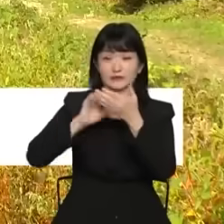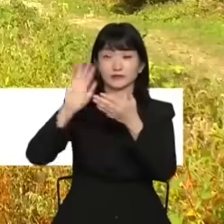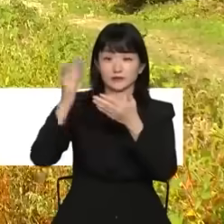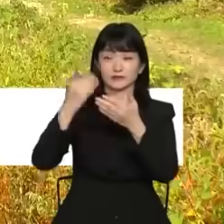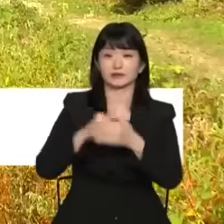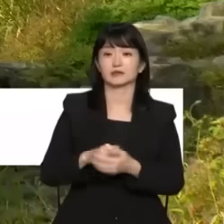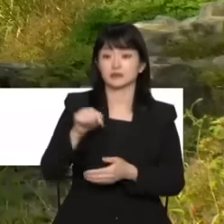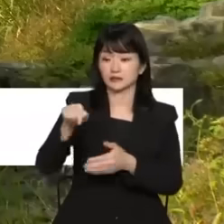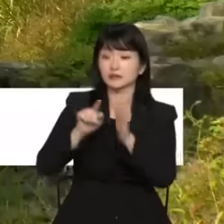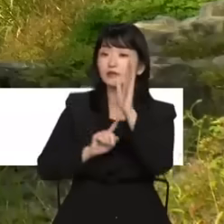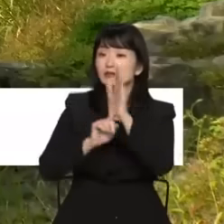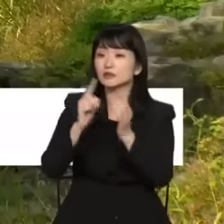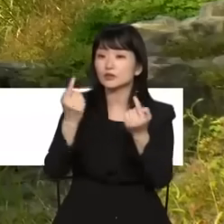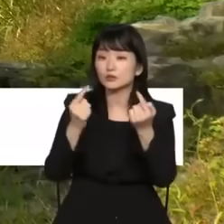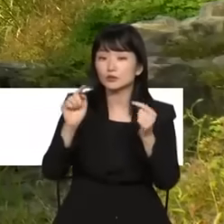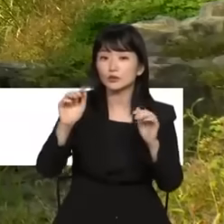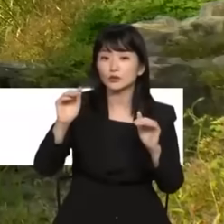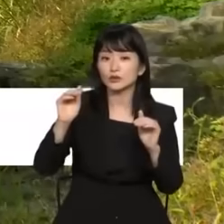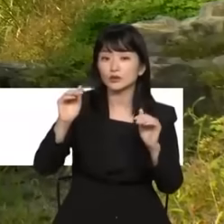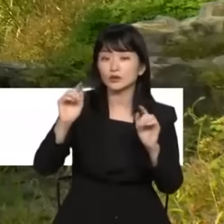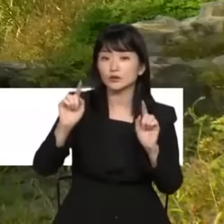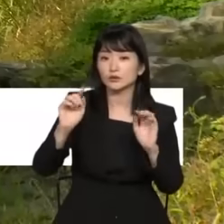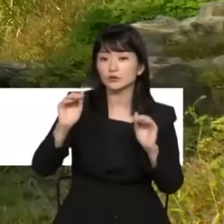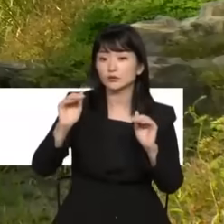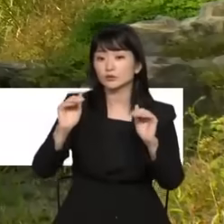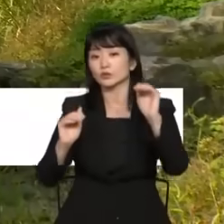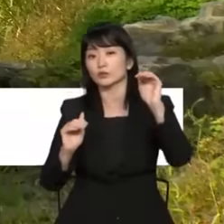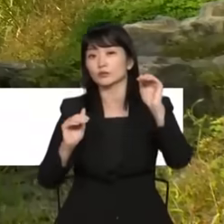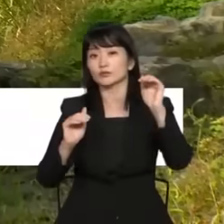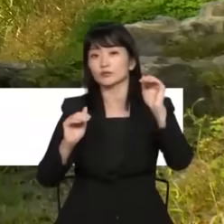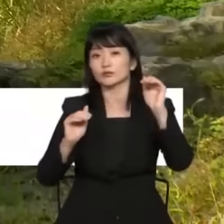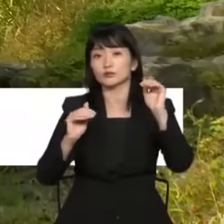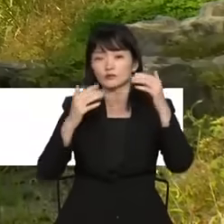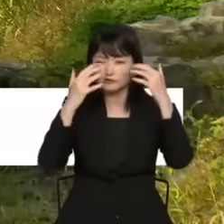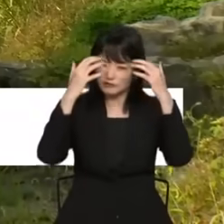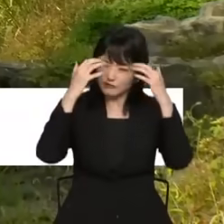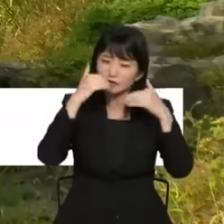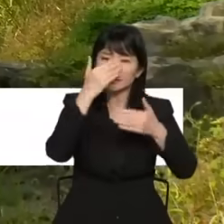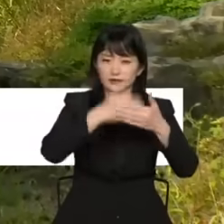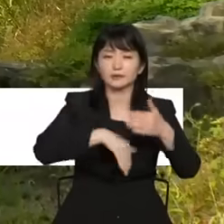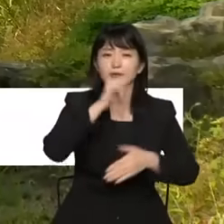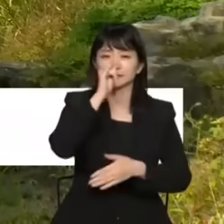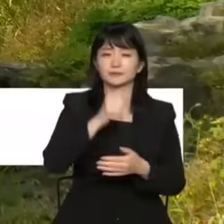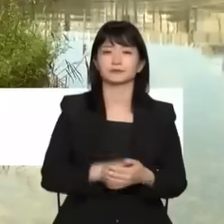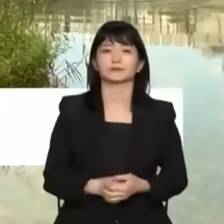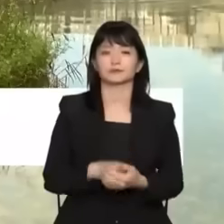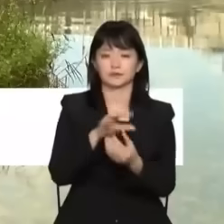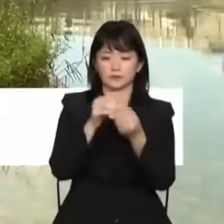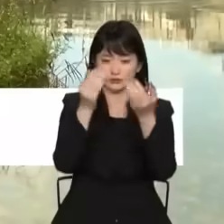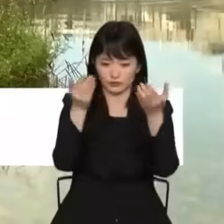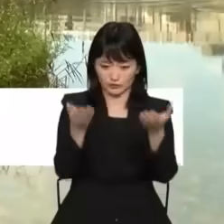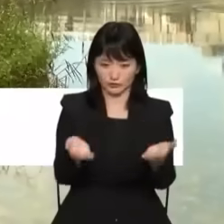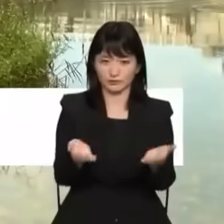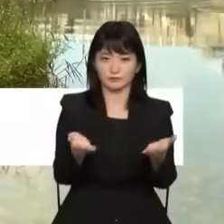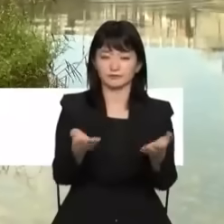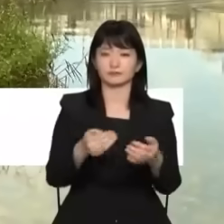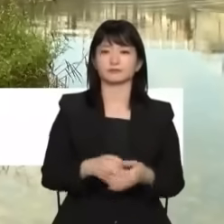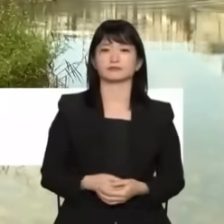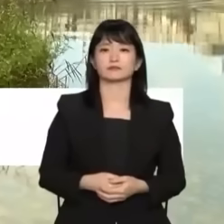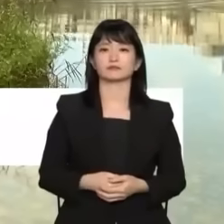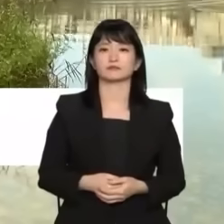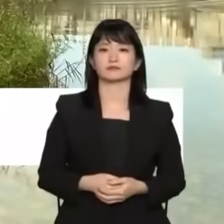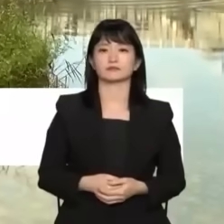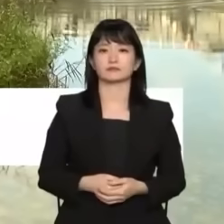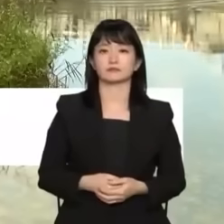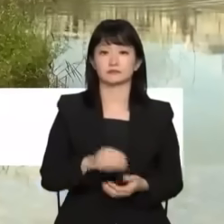이 기온보다 높다라는 관점에서는 좀 늦더위가 남아있는 형태가 될 거고요. 우리가 추석 연휴 기간 동안에 이렇게